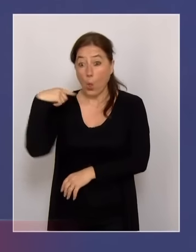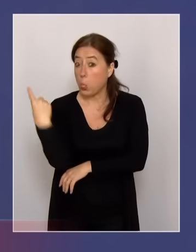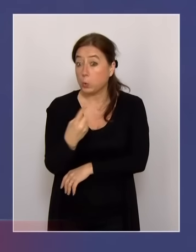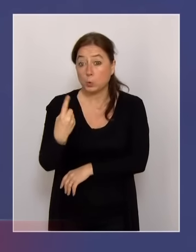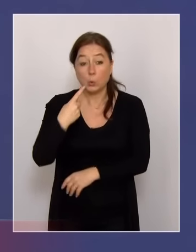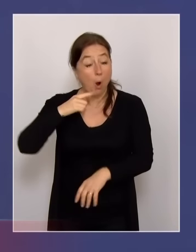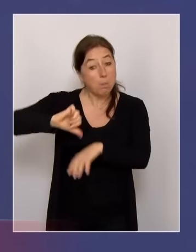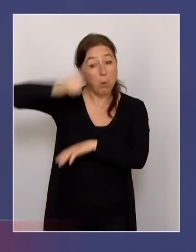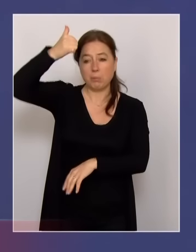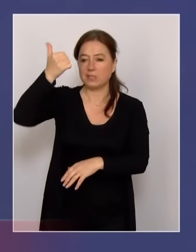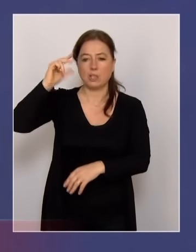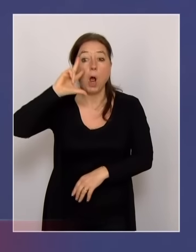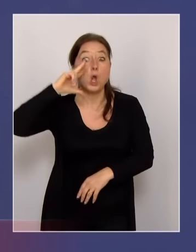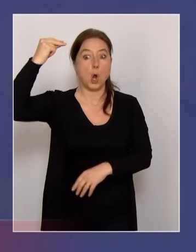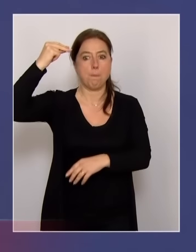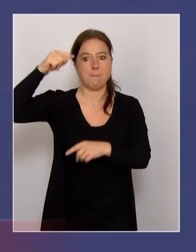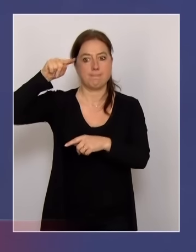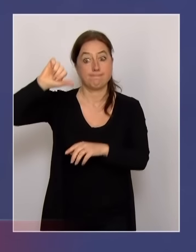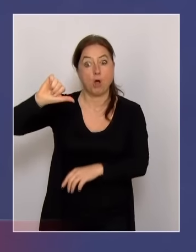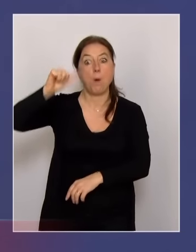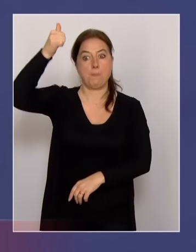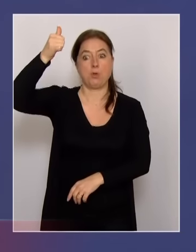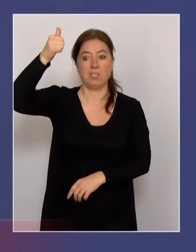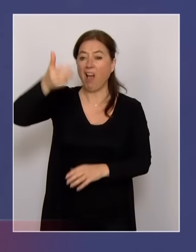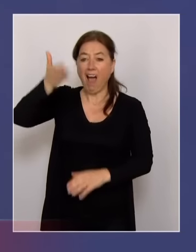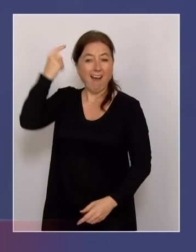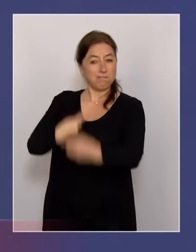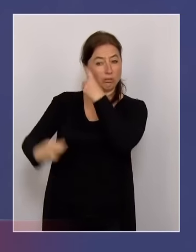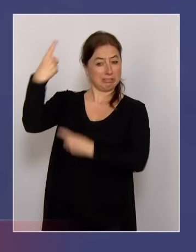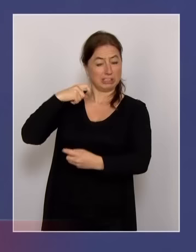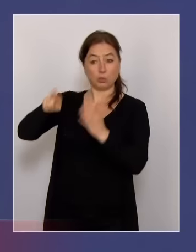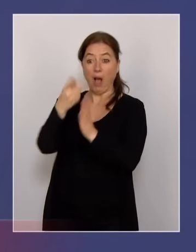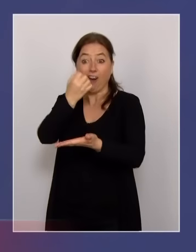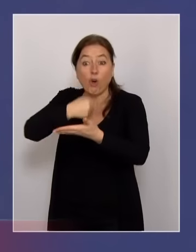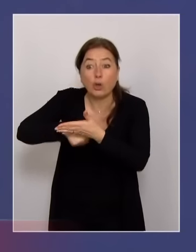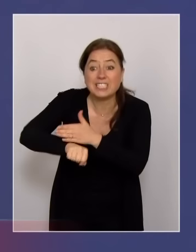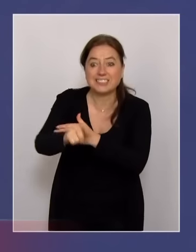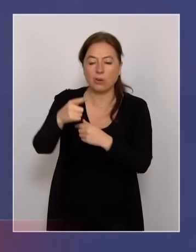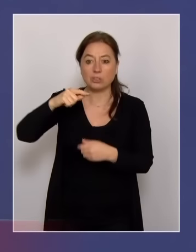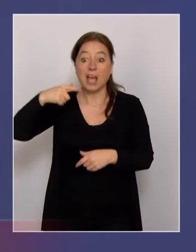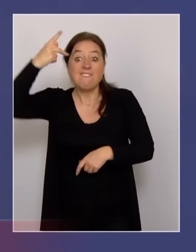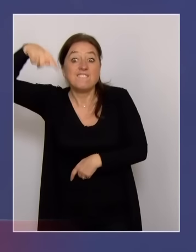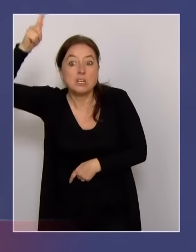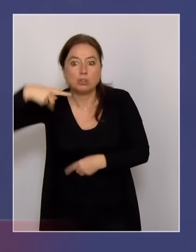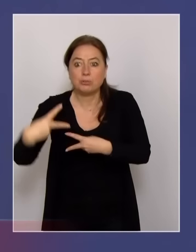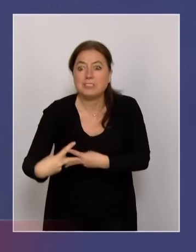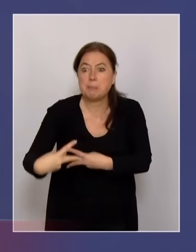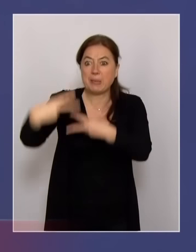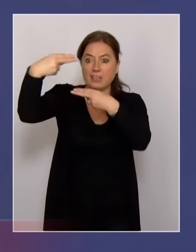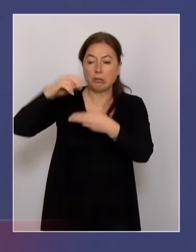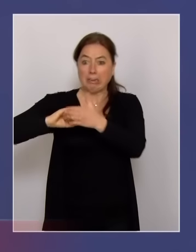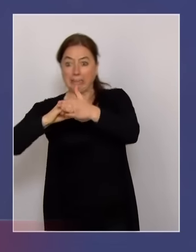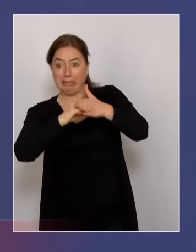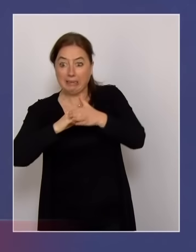au-dessus de tout et de la renaissance aux lumières jusqu'à la sortie des totalitarismes c'est ça qui a constitué l'Europe c'est le